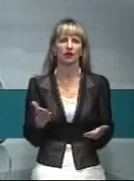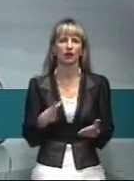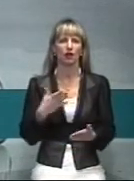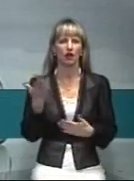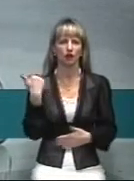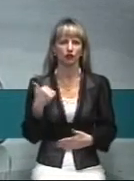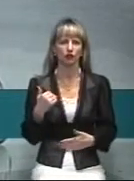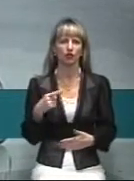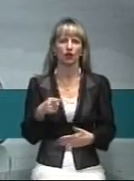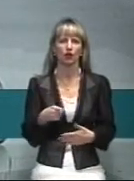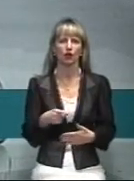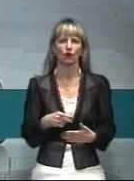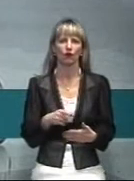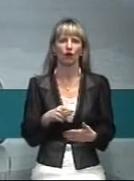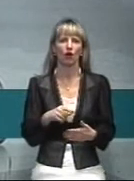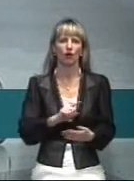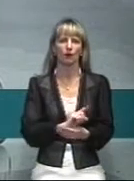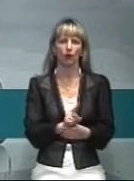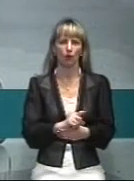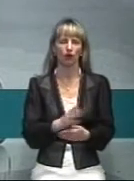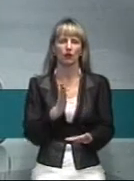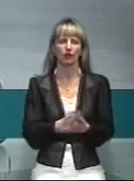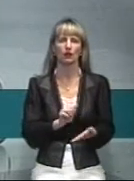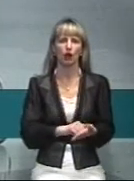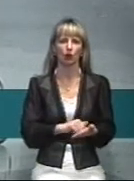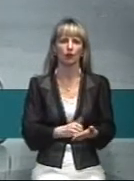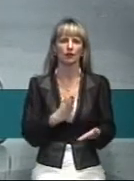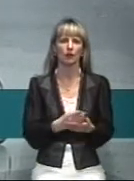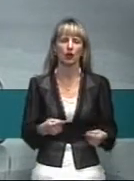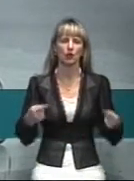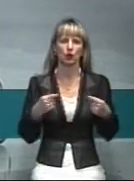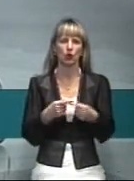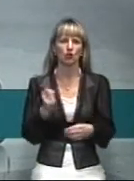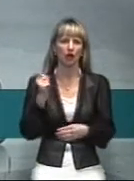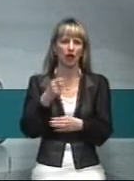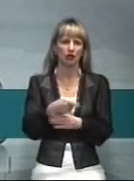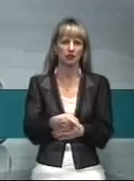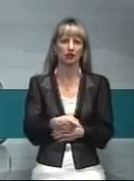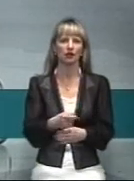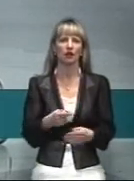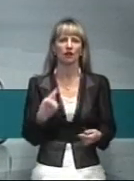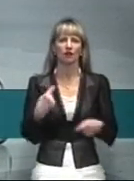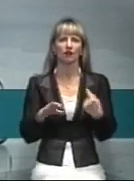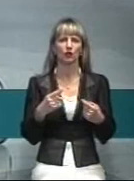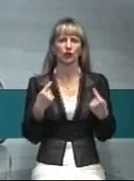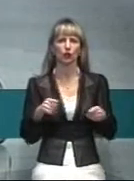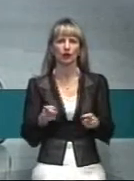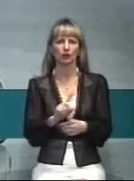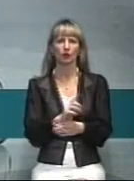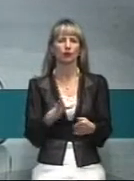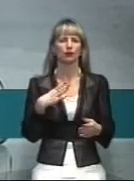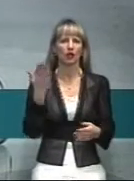він сертифікований, він має точний лазер, на відміну від інших приладів, які існували ще за